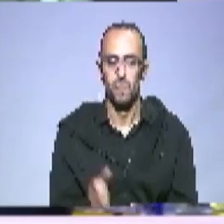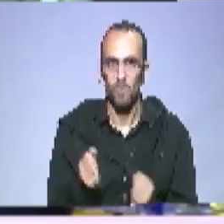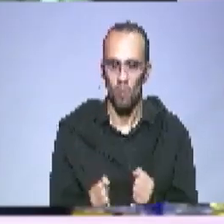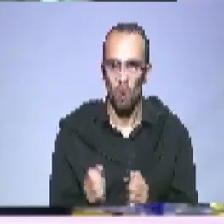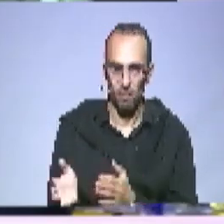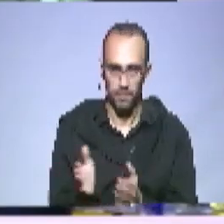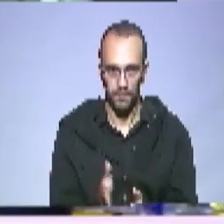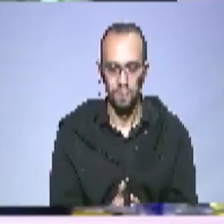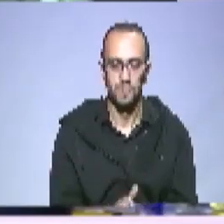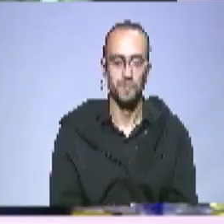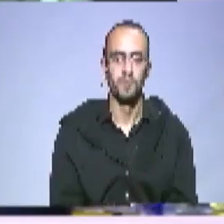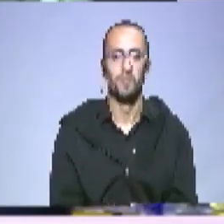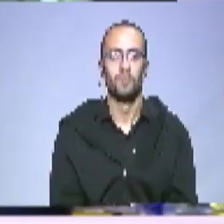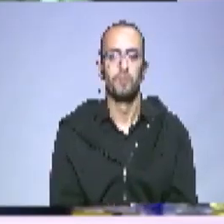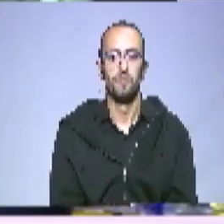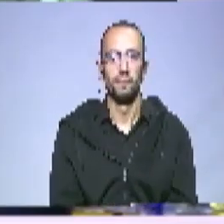اهي